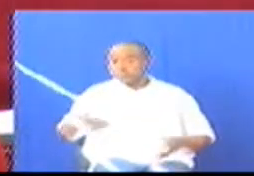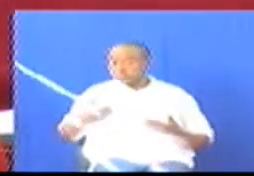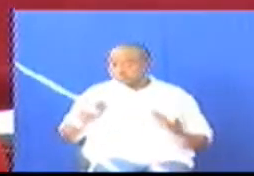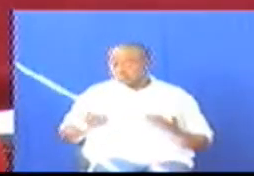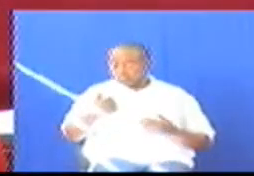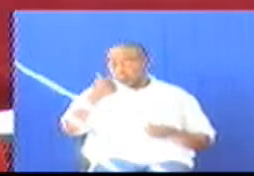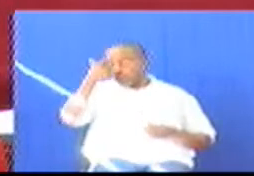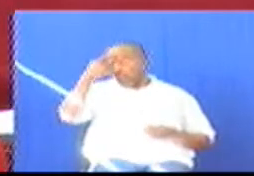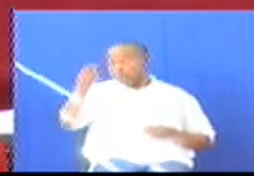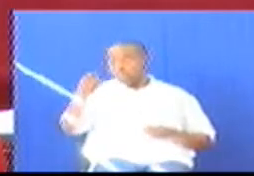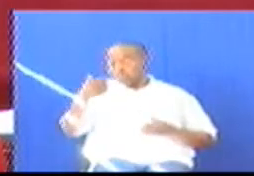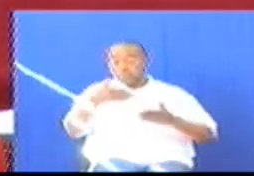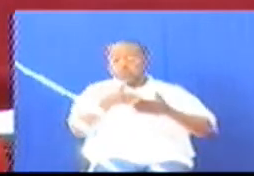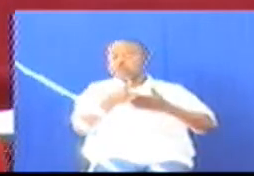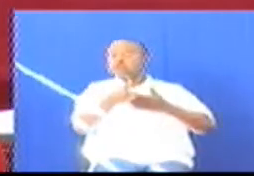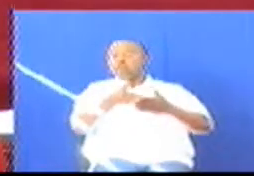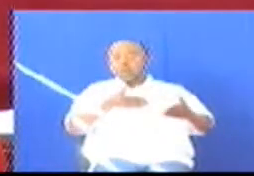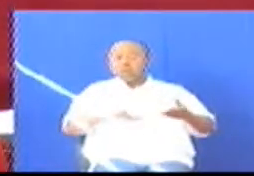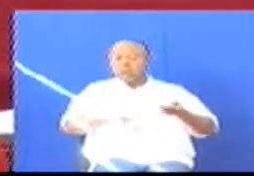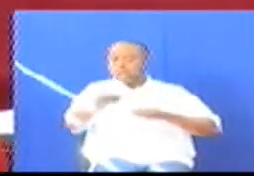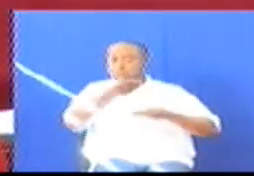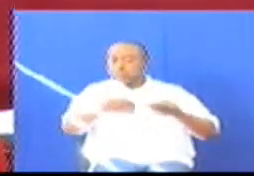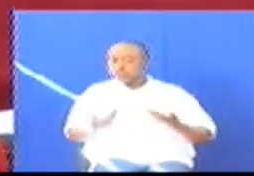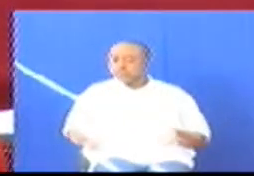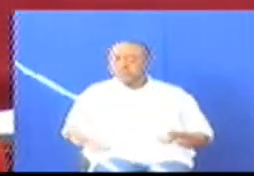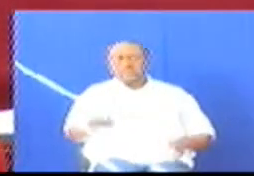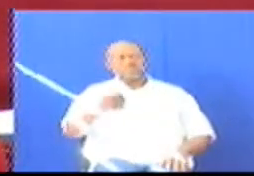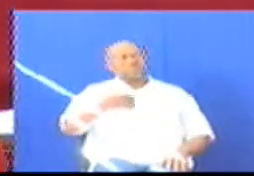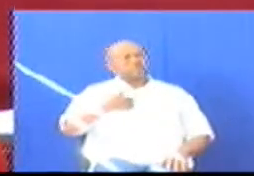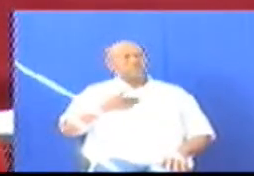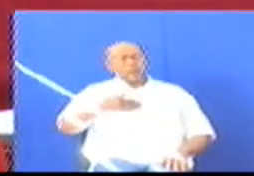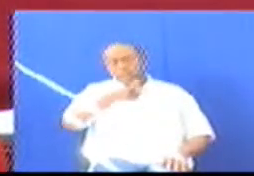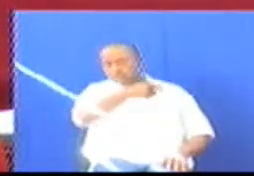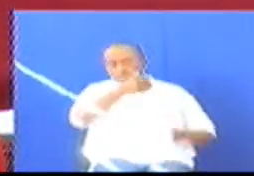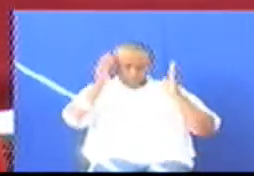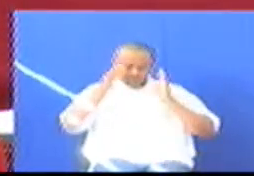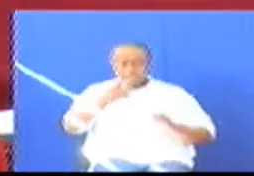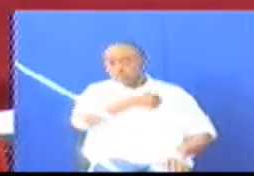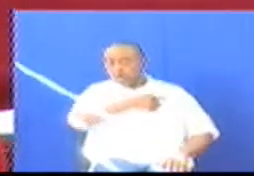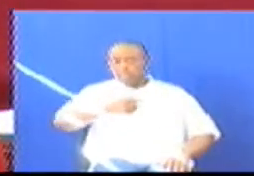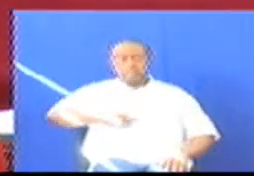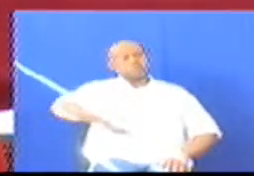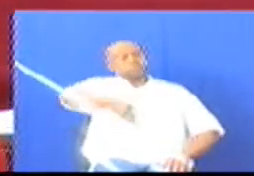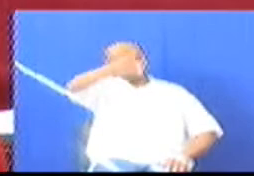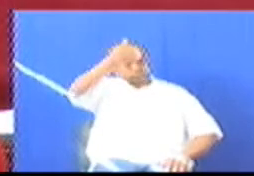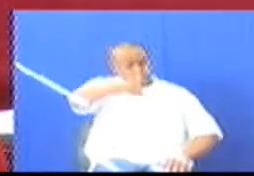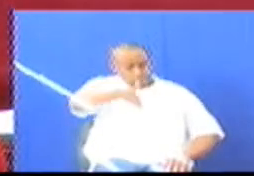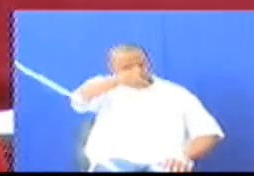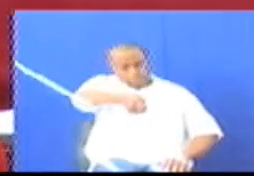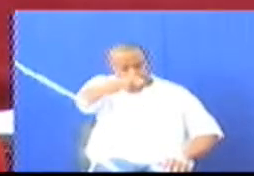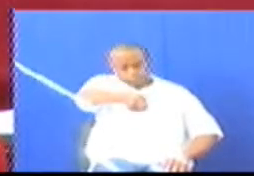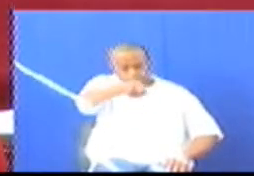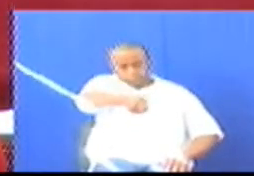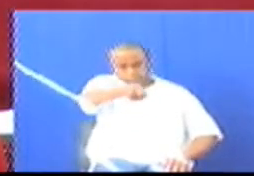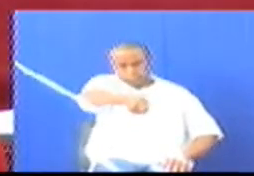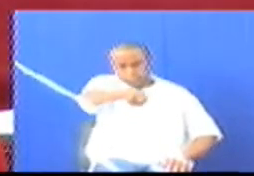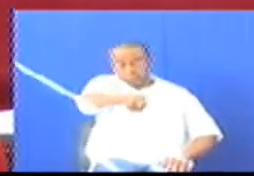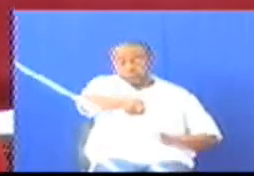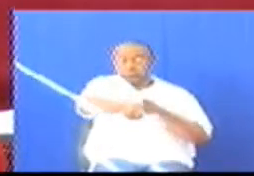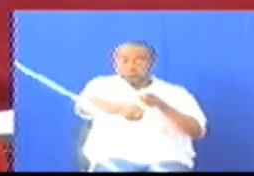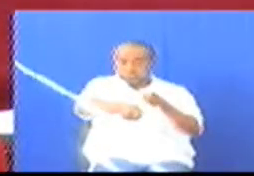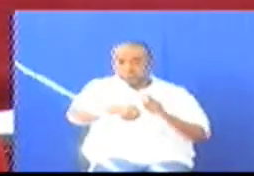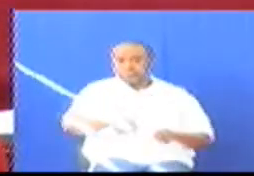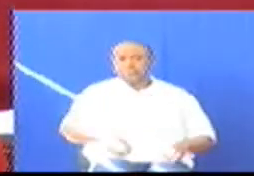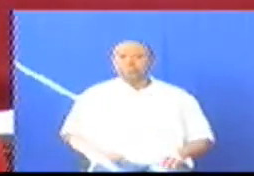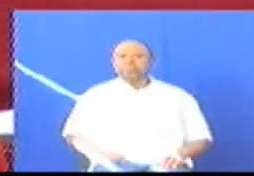kujikwamua kiuchumi. Kwa hiyo nampongeza sana kwa jitihada hizo na kwa maono makubwa ambayo